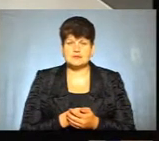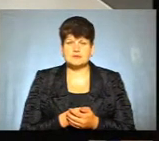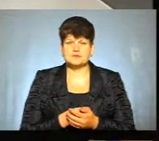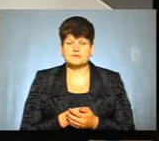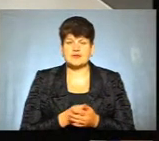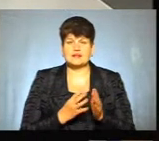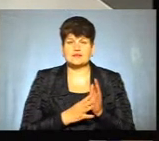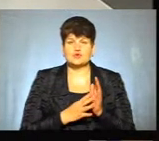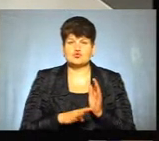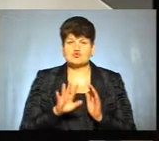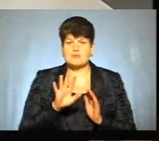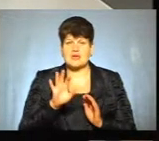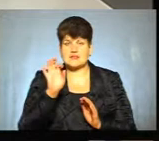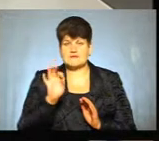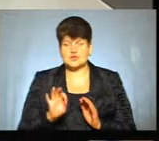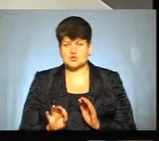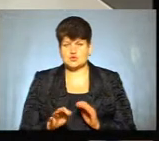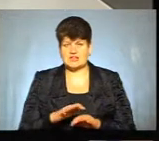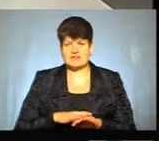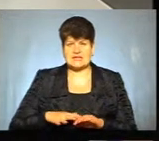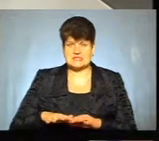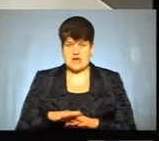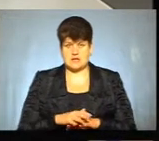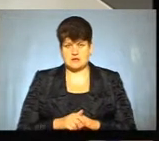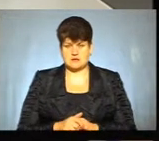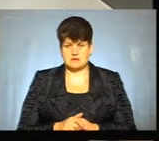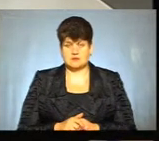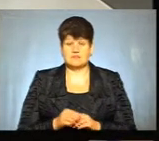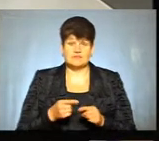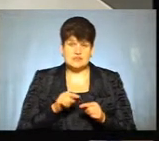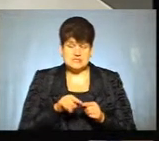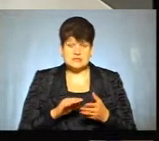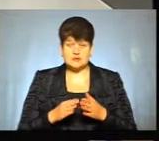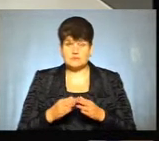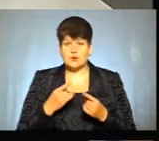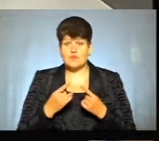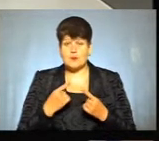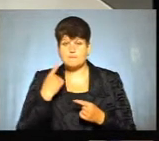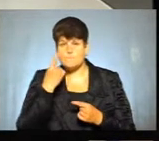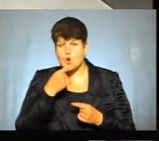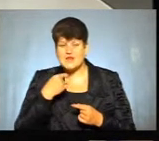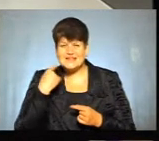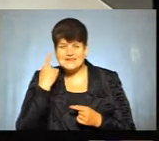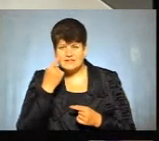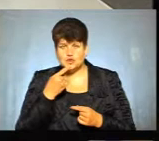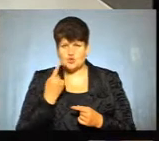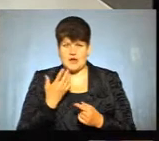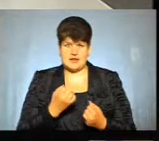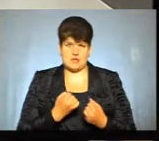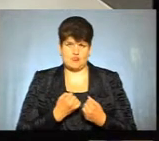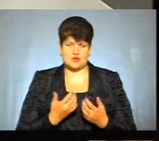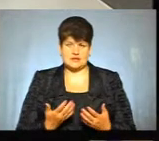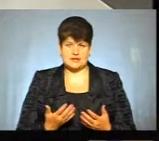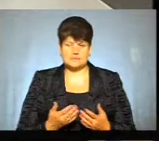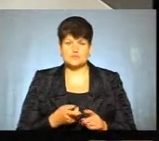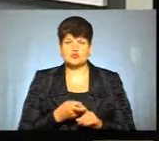щеплено 95% населення. У даній ситуації ми говоримо про індивідуальний імунітет. Тобто,